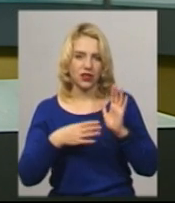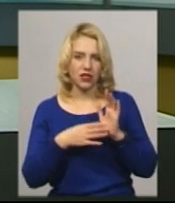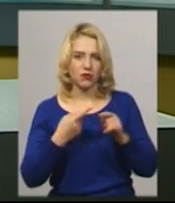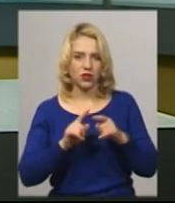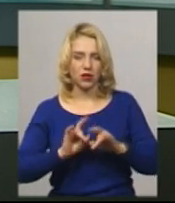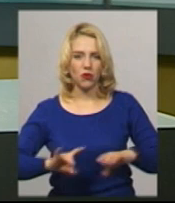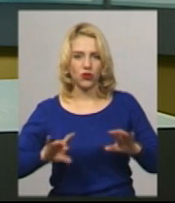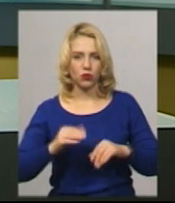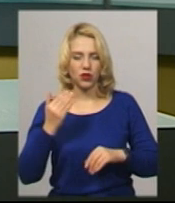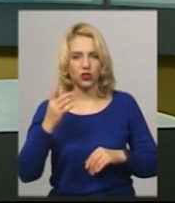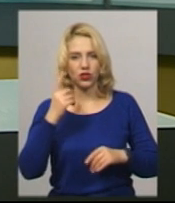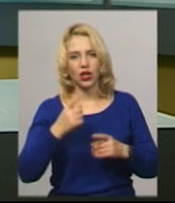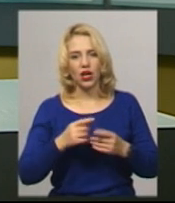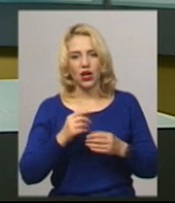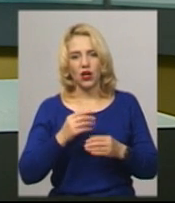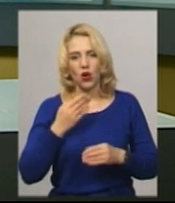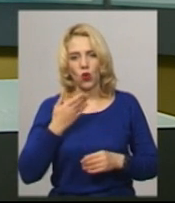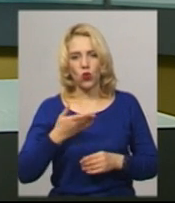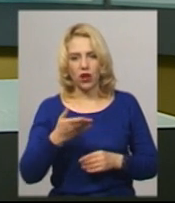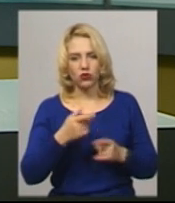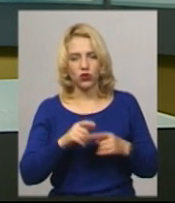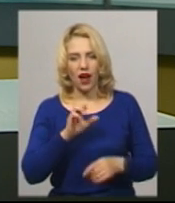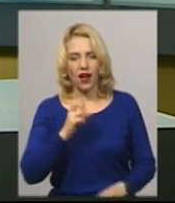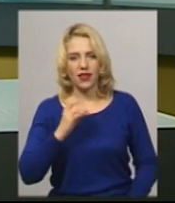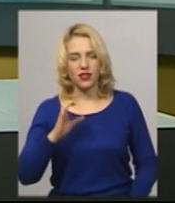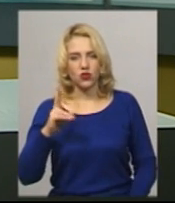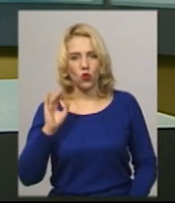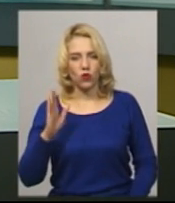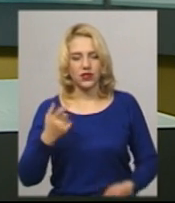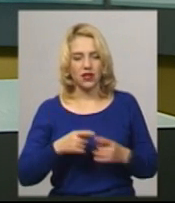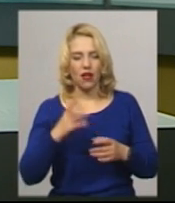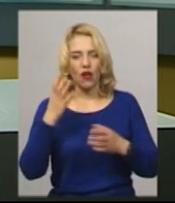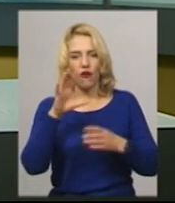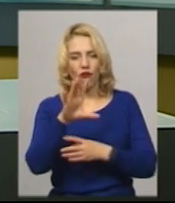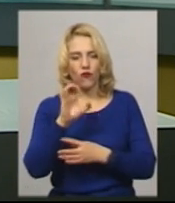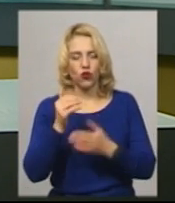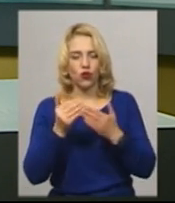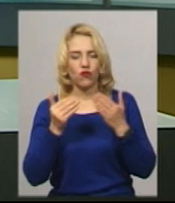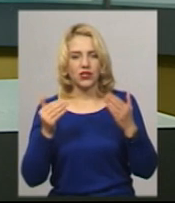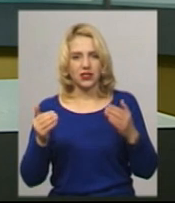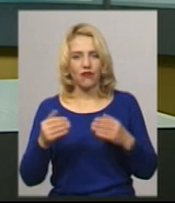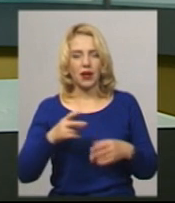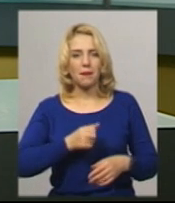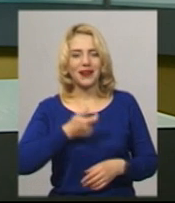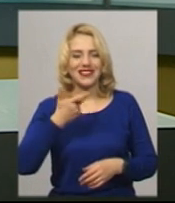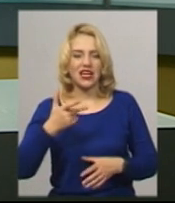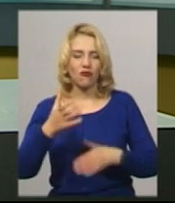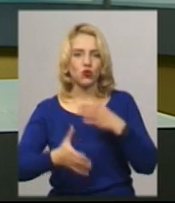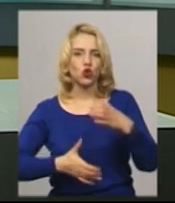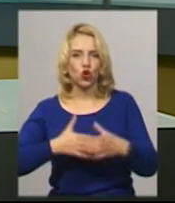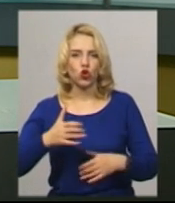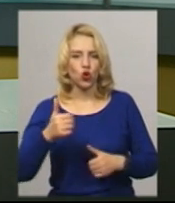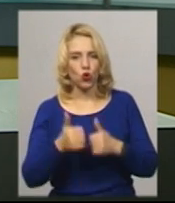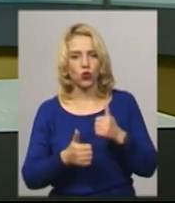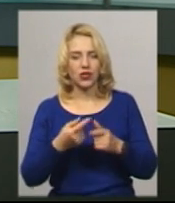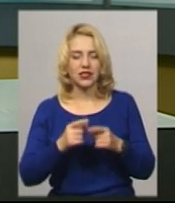це повідомив її куратор Сергій Аніськов. За його словами, це фотовиставка робіт призерів міжнародного конкурсу. Це друга частина